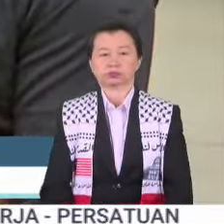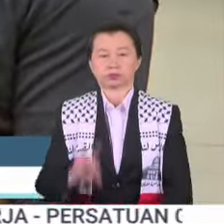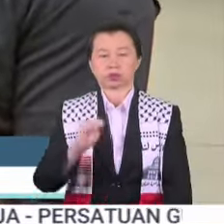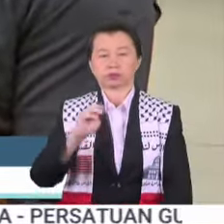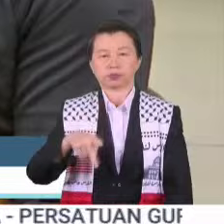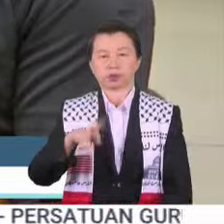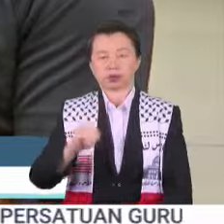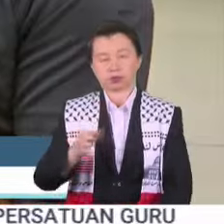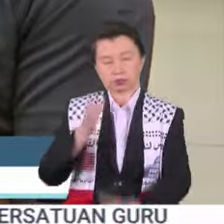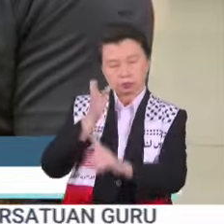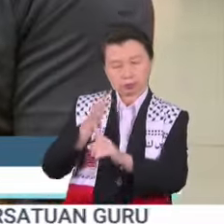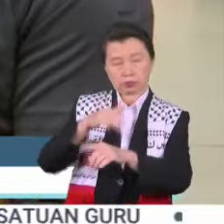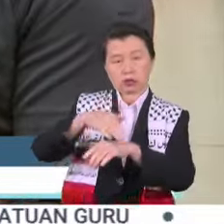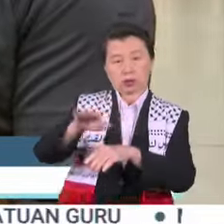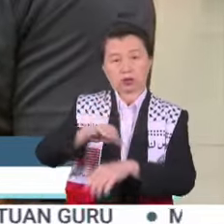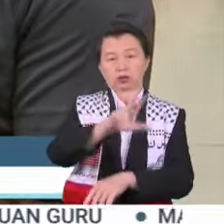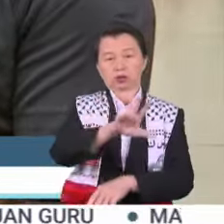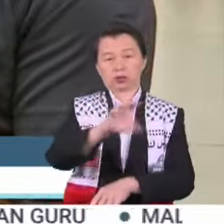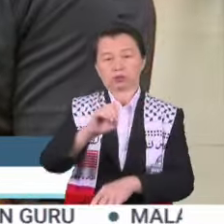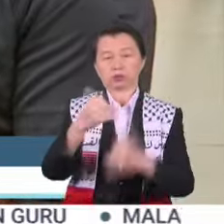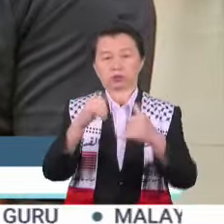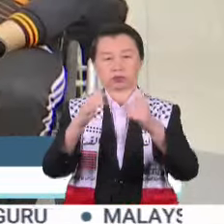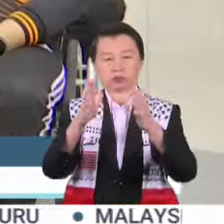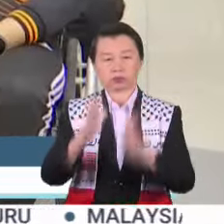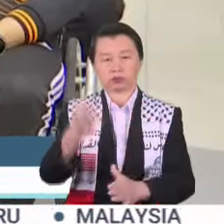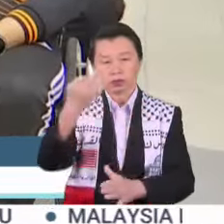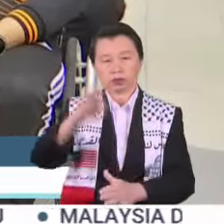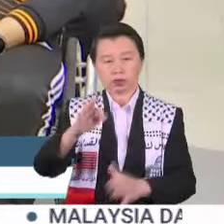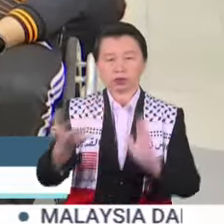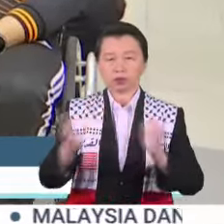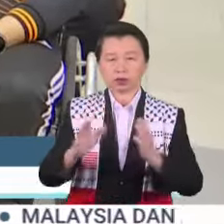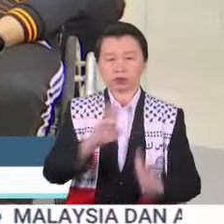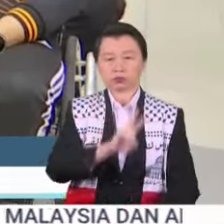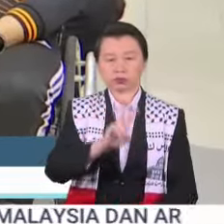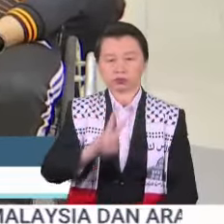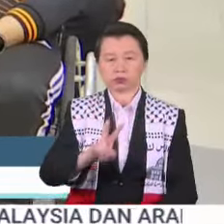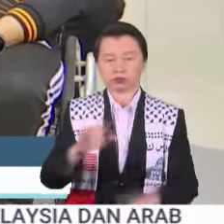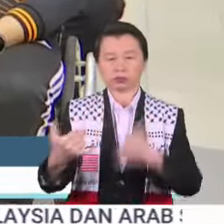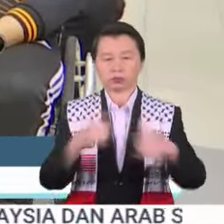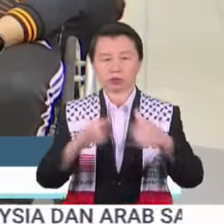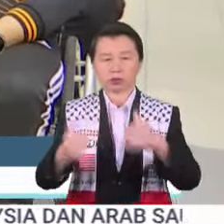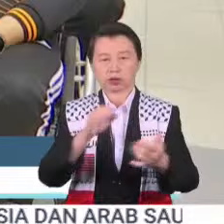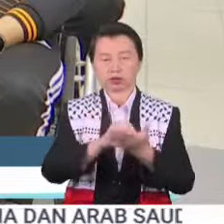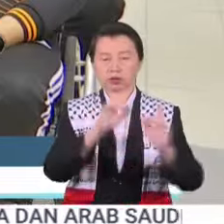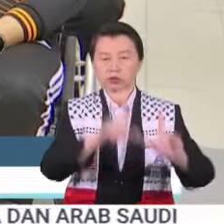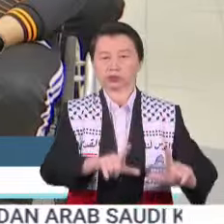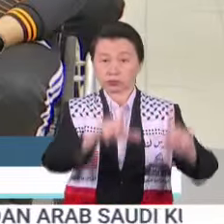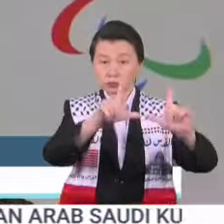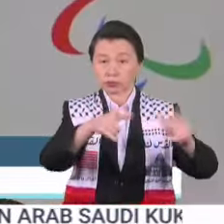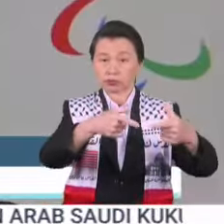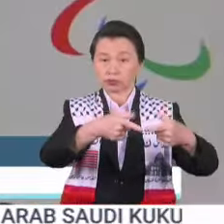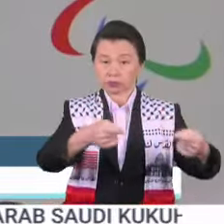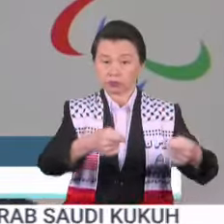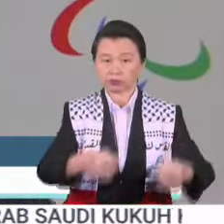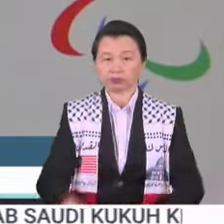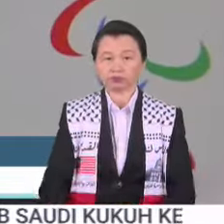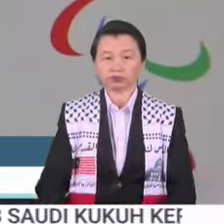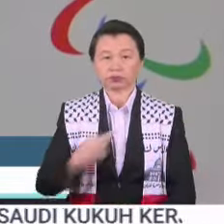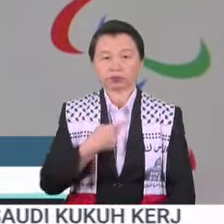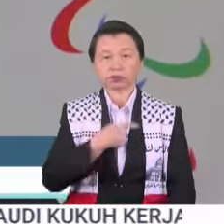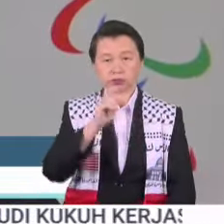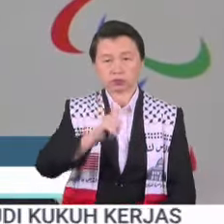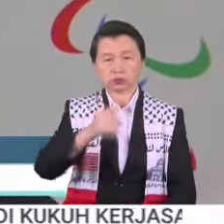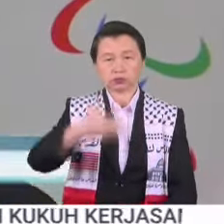MPM juga menyasarkan untuk menghantar 30 atlet di Paris berbanding 22 atlet yang beraksi di Tokyo. Kita kena move